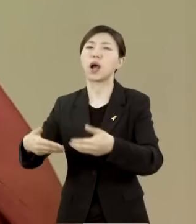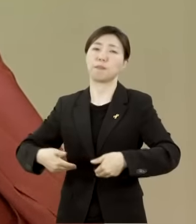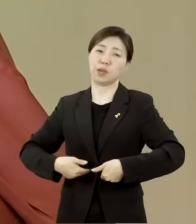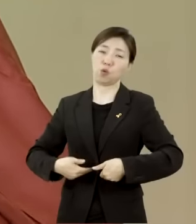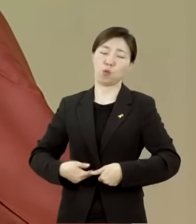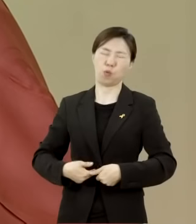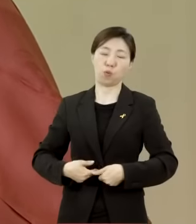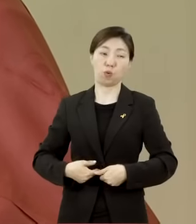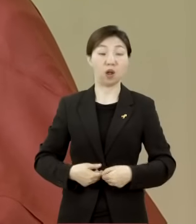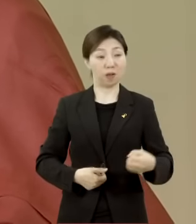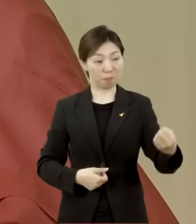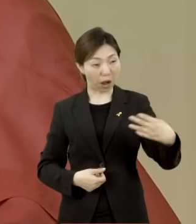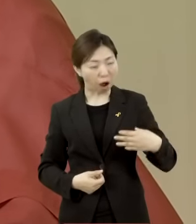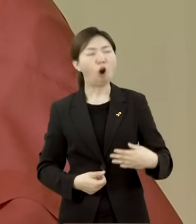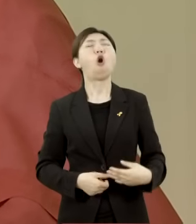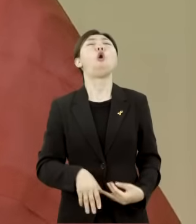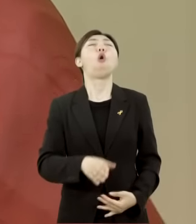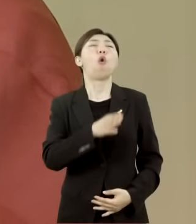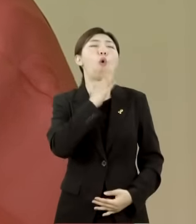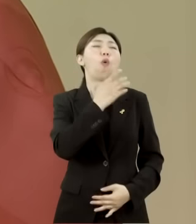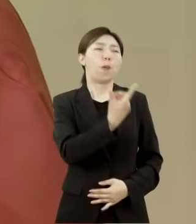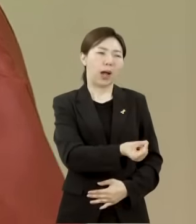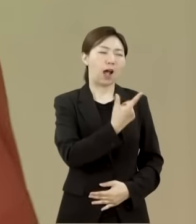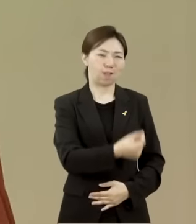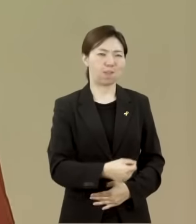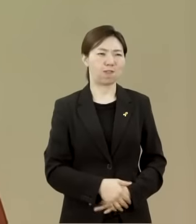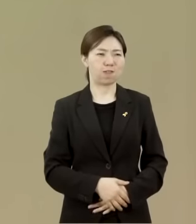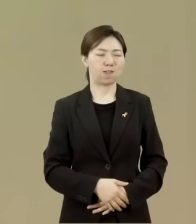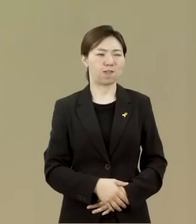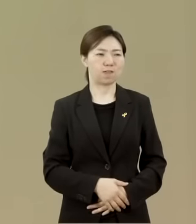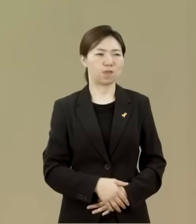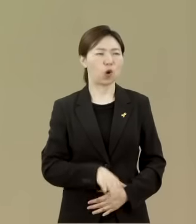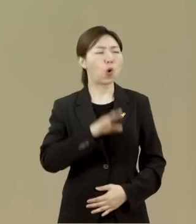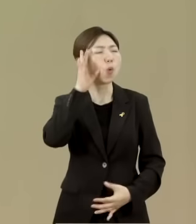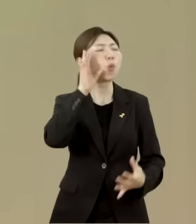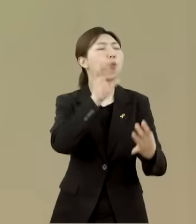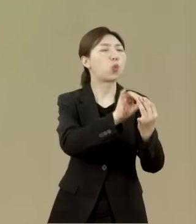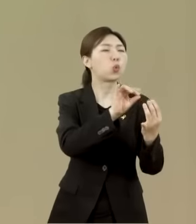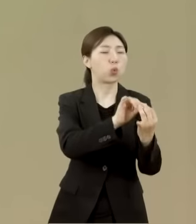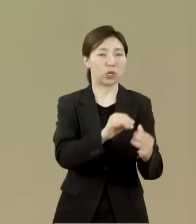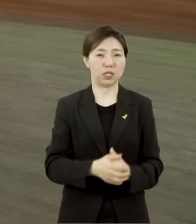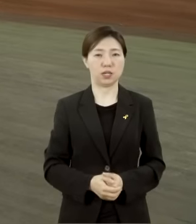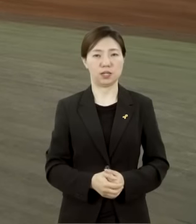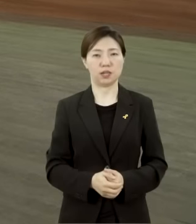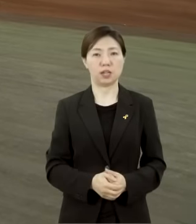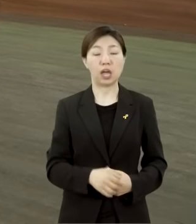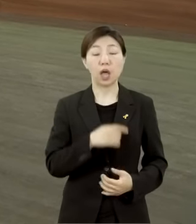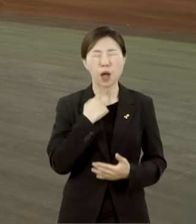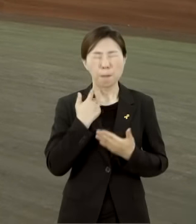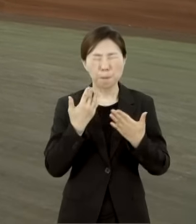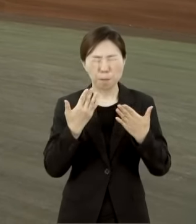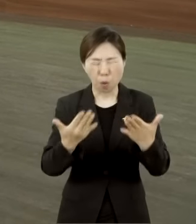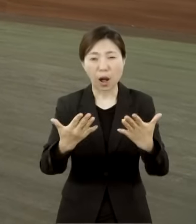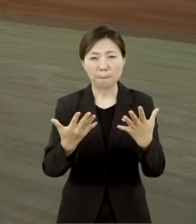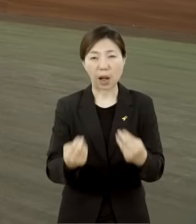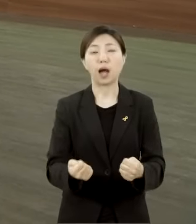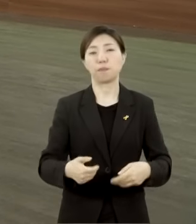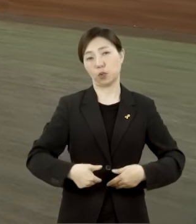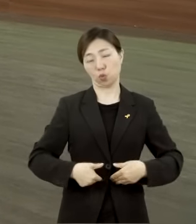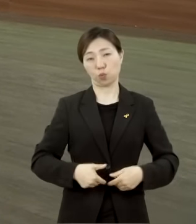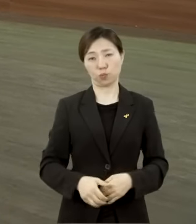봉사를 많이 해야 됩니다 제가 맞다고 했어요 맞습니다 봉사를 많이 해야